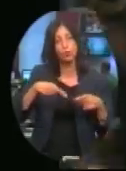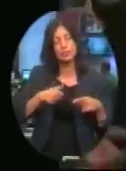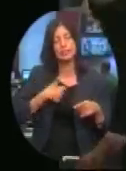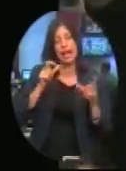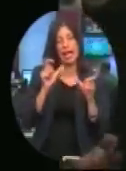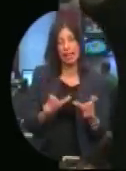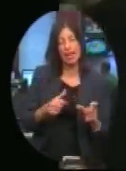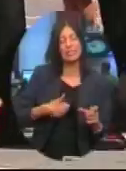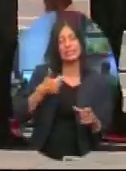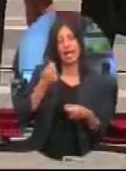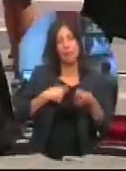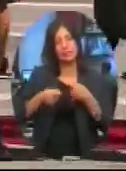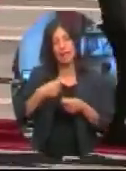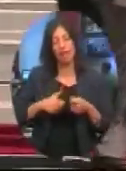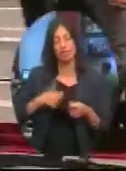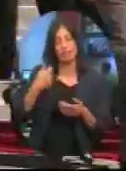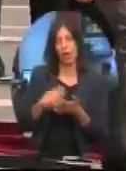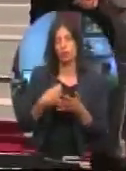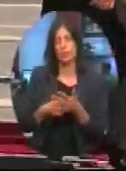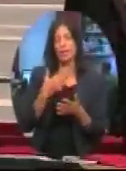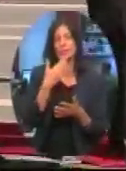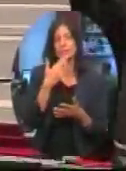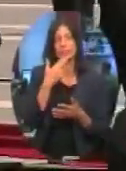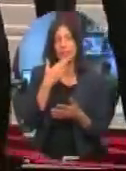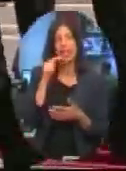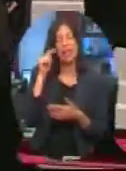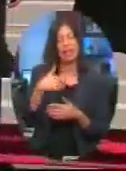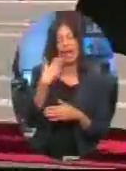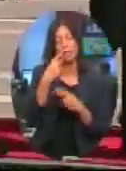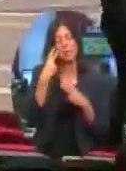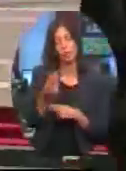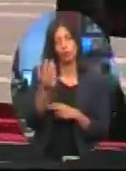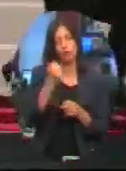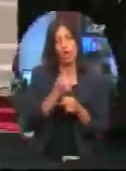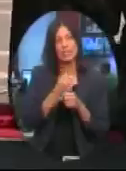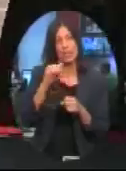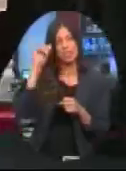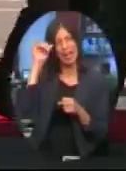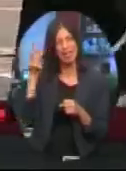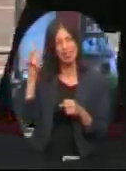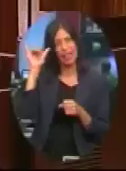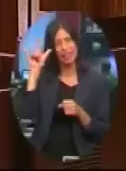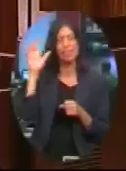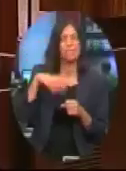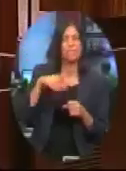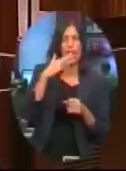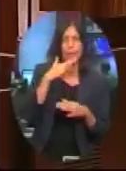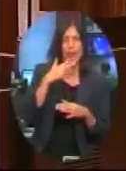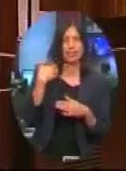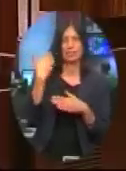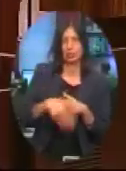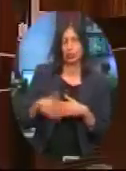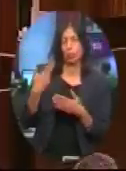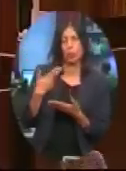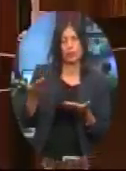המסחר ושר האוצר. ישראל הגיעה לאחר ביקור שערך בירדן וברמאללה. לקראת סיום ביקורו יקבל מוכרג'י